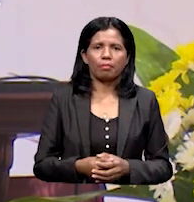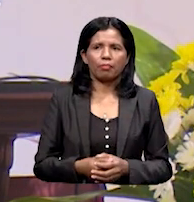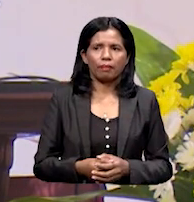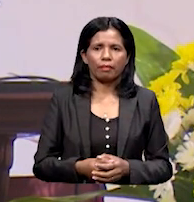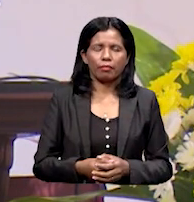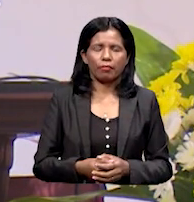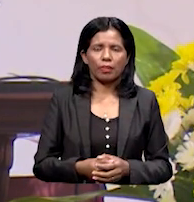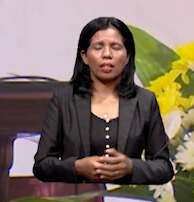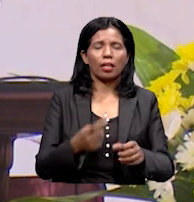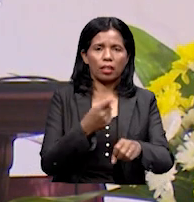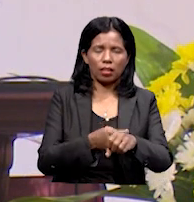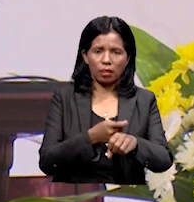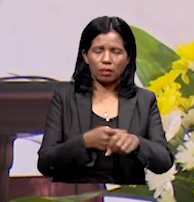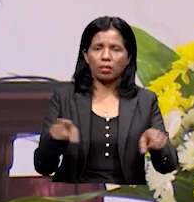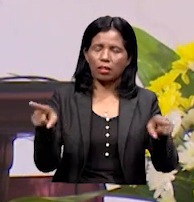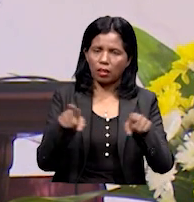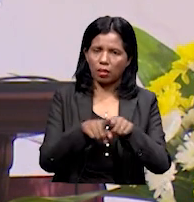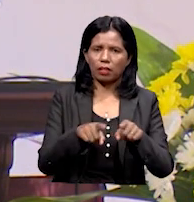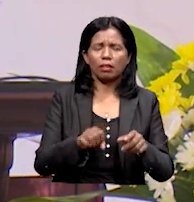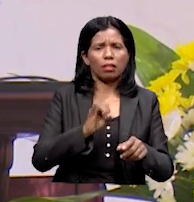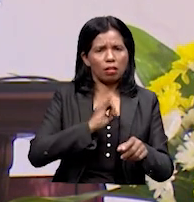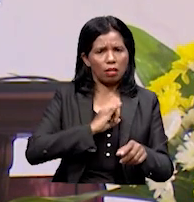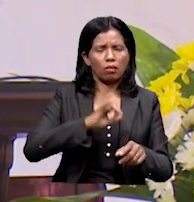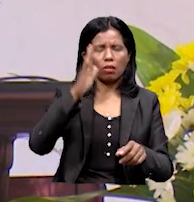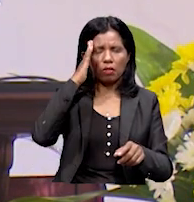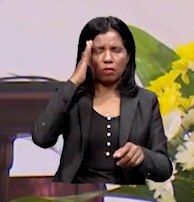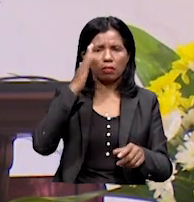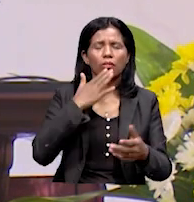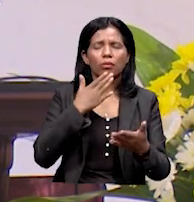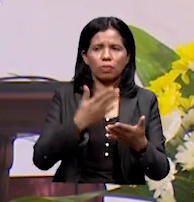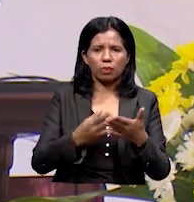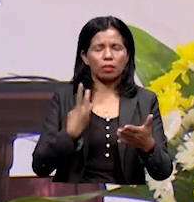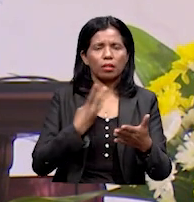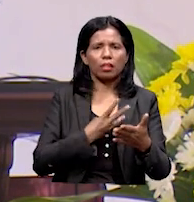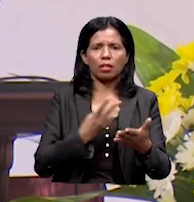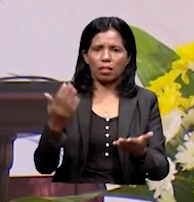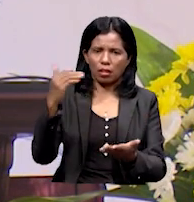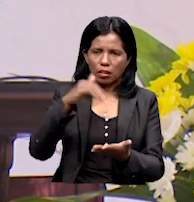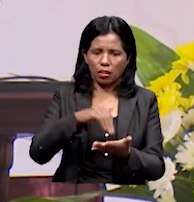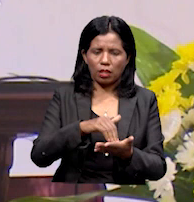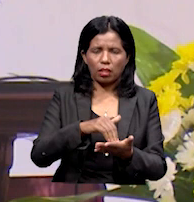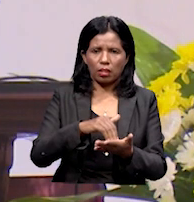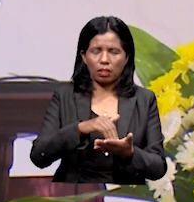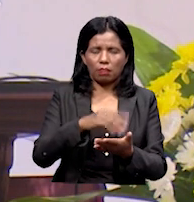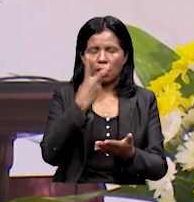Antau ia situasaun sirah nesane. Ma kau hanoin dia kliu ma ita filafali ba